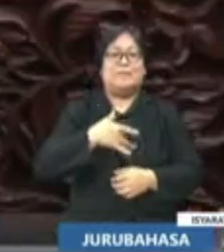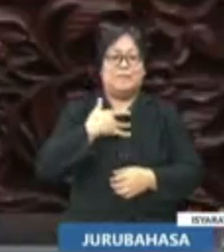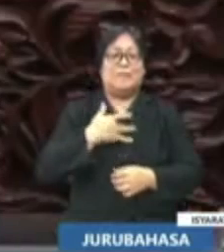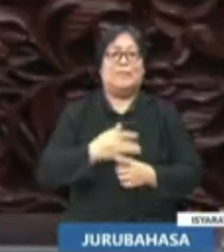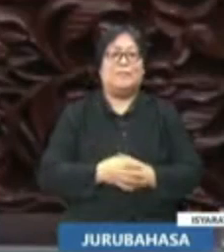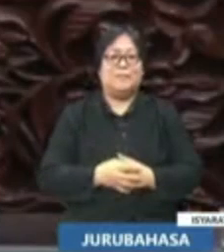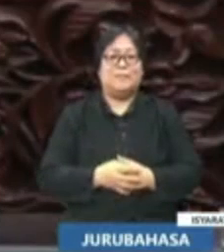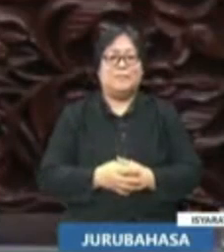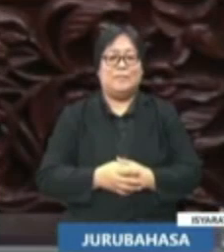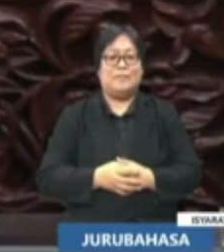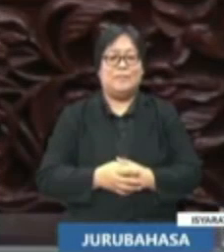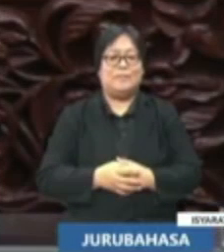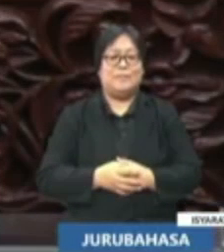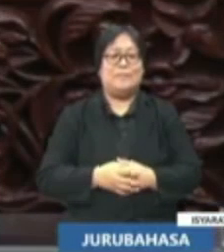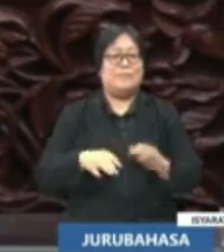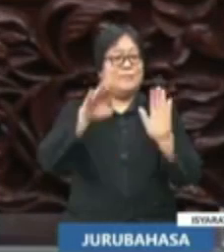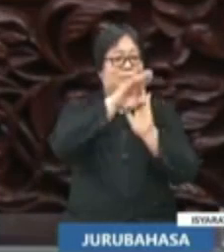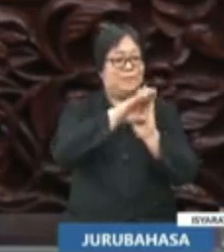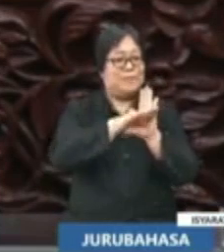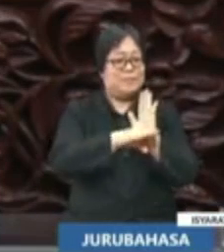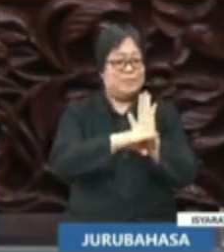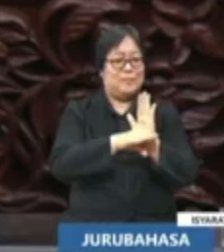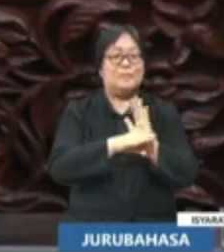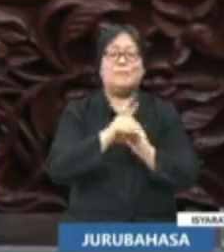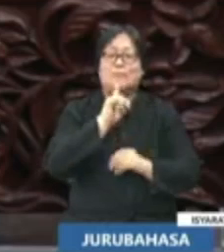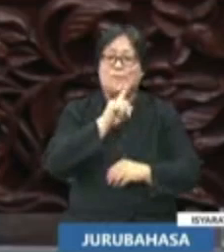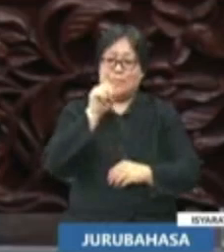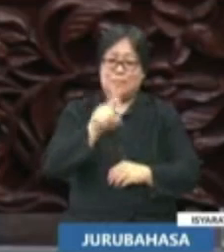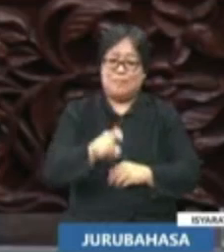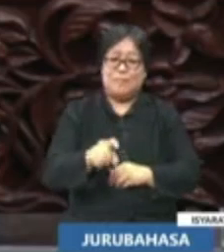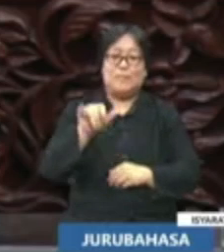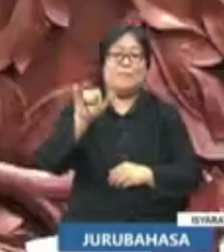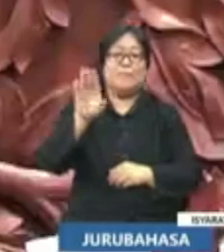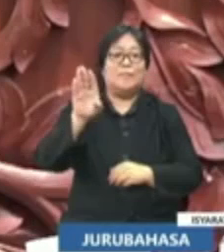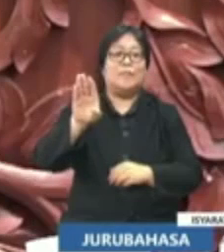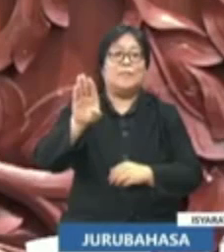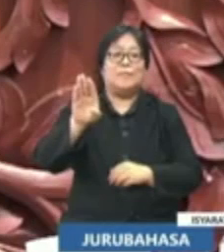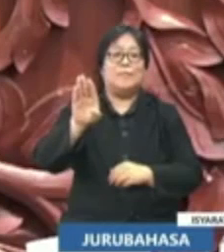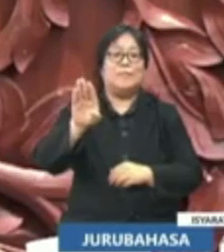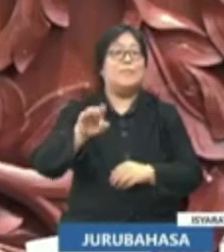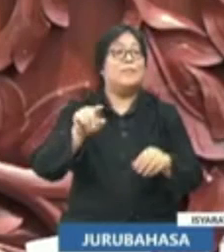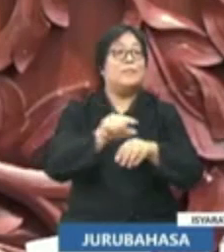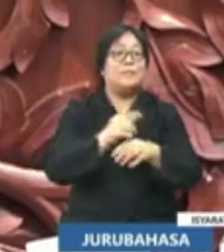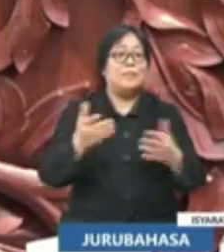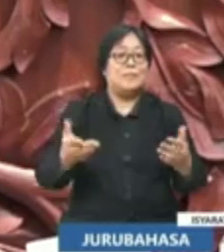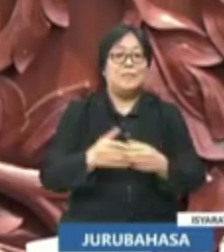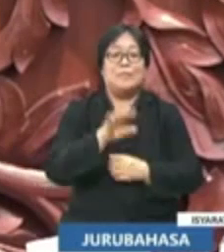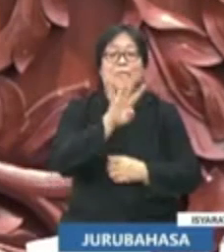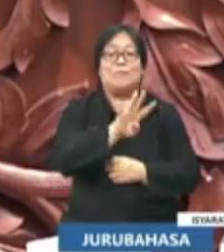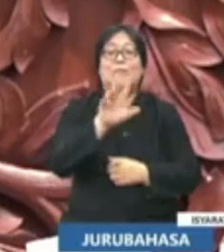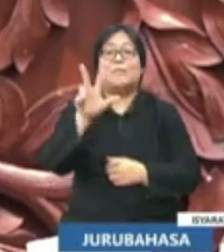aturan yang patut Yang Berhormat buat gunakan ialah